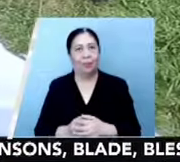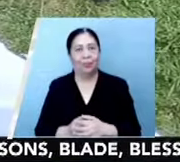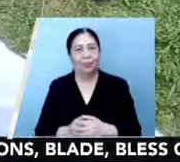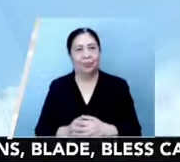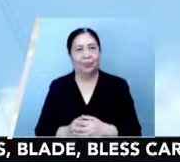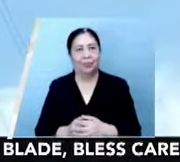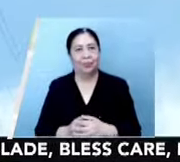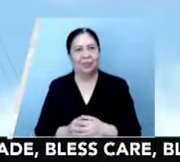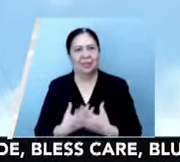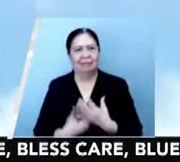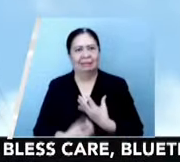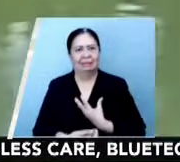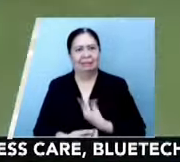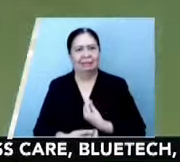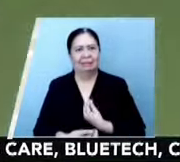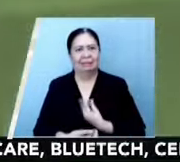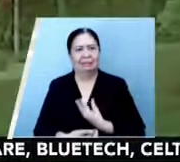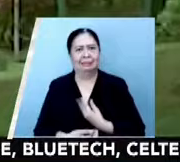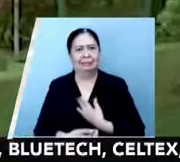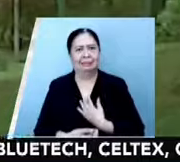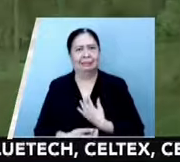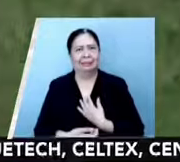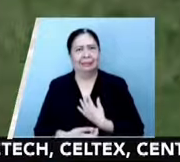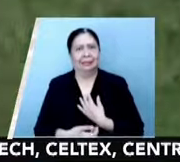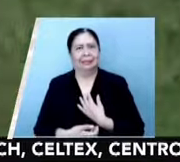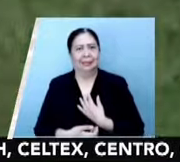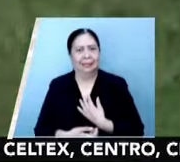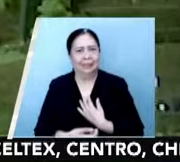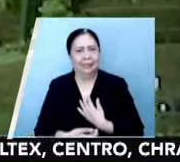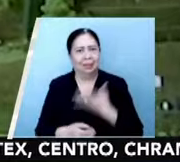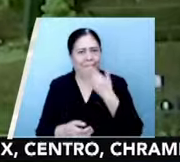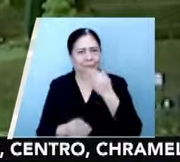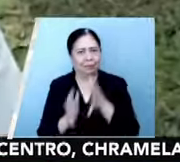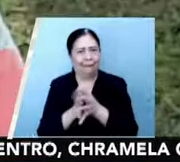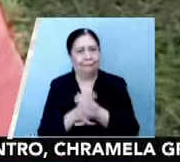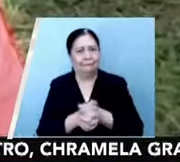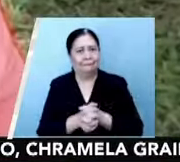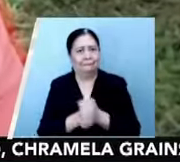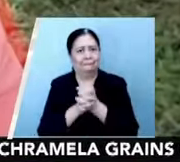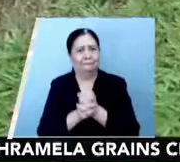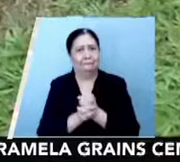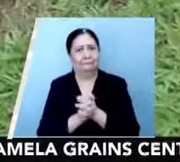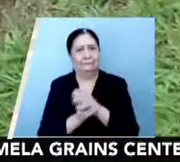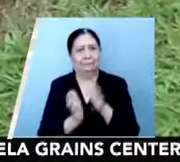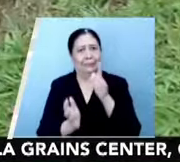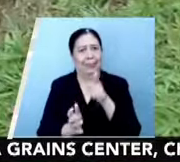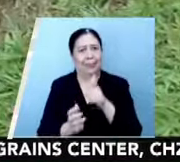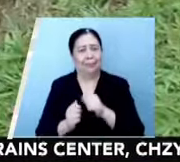Nakatakot. Ayan po, nakataas. Buti pa sila magkahawak ng kamay habang gagawin to. Pwede sila na.